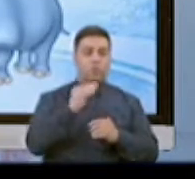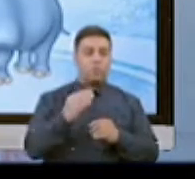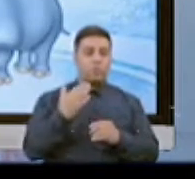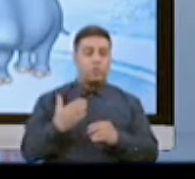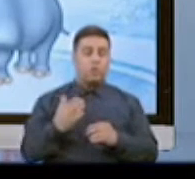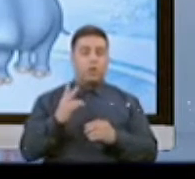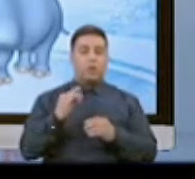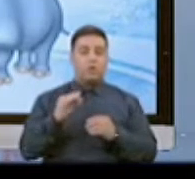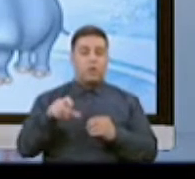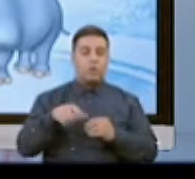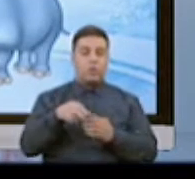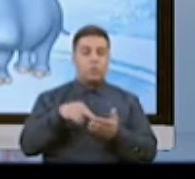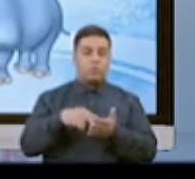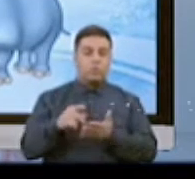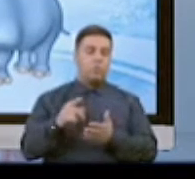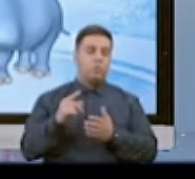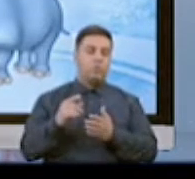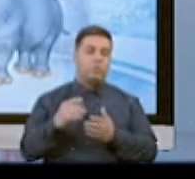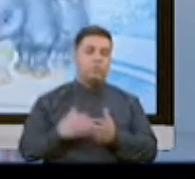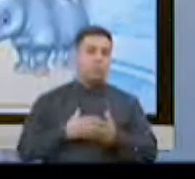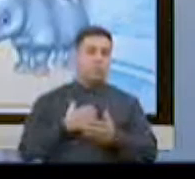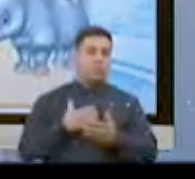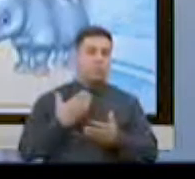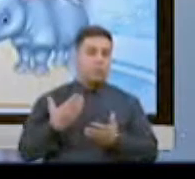дорогу выйти жутко.